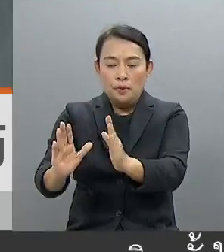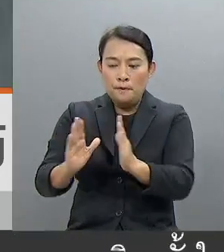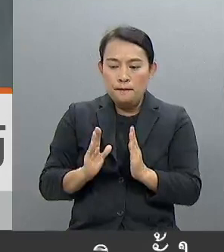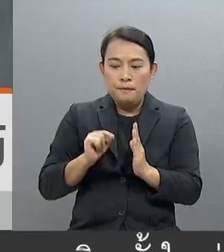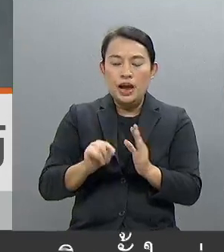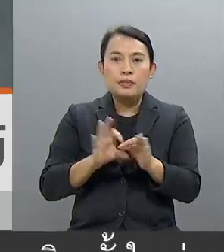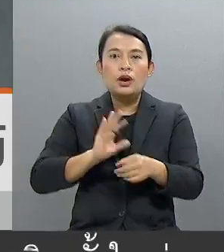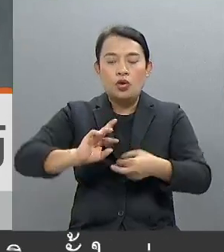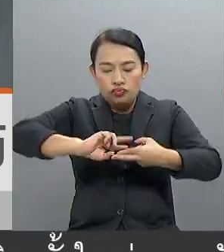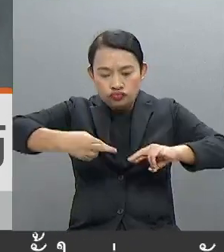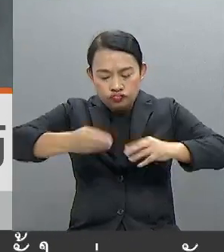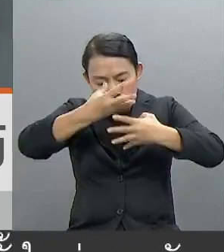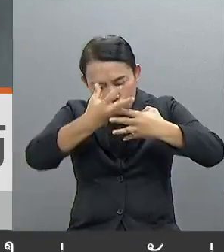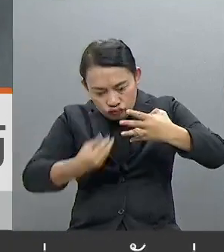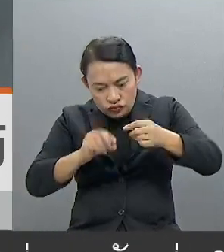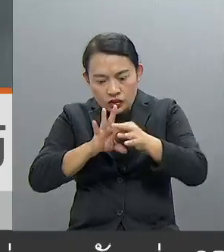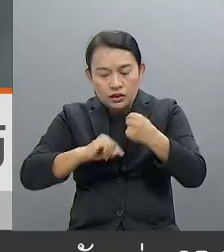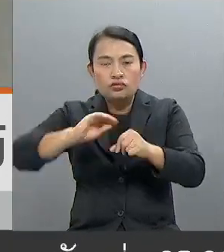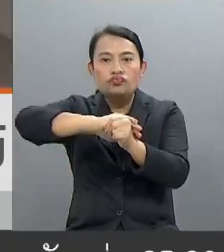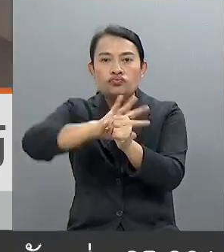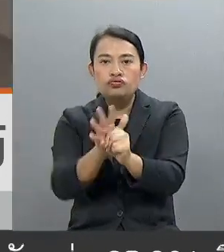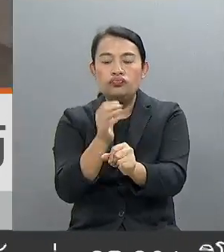นั้นก็จะเริ่มขึ้นในเดือนตุลาคมนี้ทั้งนี้วัคซีนที่พัฒนาโดยนักวิจัยของอิมพีเรียลคอลเลจออฟลอนดอนที่เกิดจากการสังเคราะห์ด้วยการเรียนแบบรหัสพันธุกรรมของไวรัสโควีย์19โดยออกแบบให้วัคซีนนั้นไปกระตุ้นระบบภูมิคุ้มกันเพื่อต่อสู้กับไวรัสค่ะซึ่งก็แตกต่างจากการพัฒนาวัคซีนของสถาบันวิจัยอื่นๆที่ส่วนใหญ่นั้นใช้วิธีทำให้ไวรัสนั้นอ่อนแอลงหรือว่าดัดแปลงรูปแบบของไวรัสค่ะ